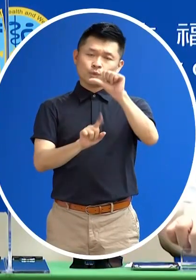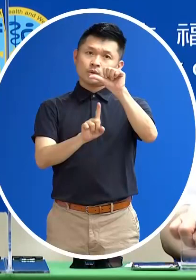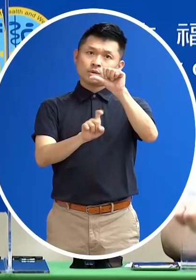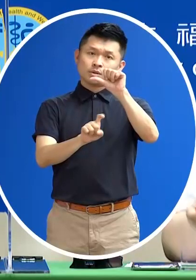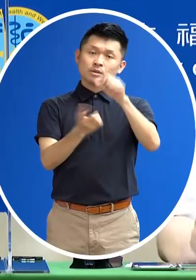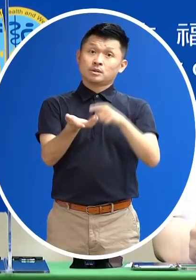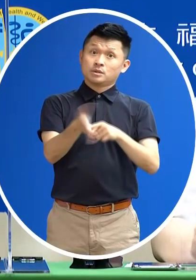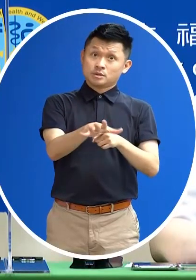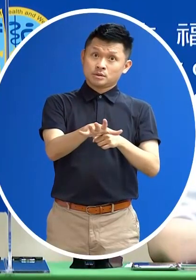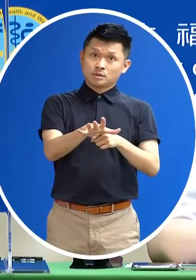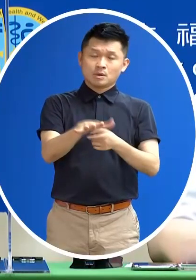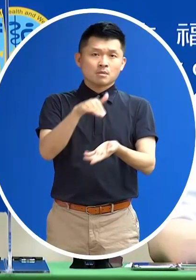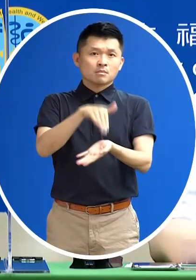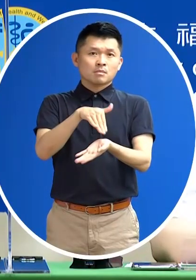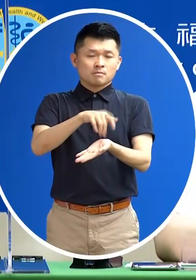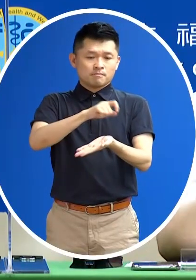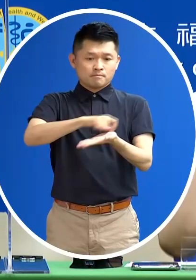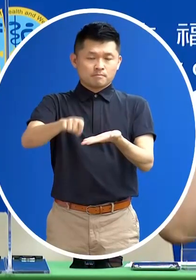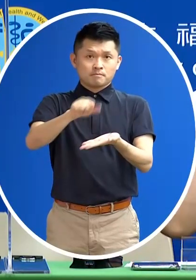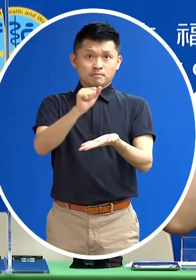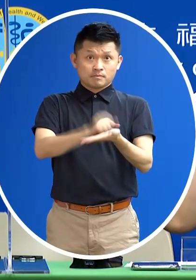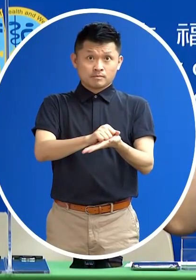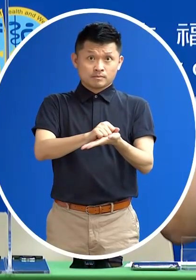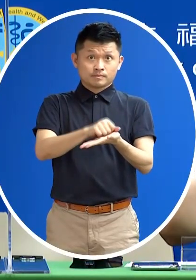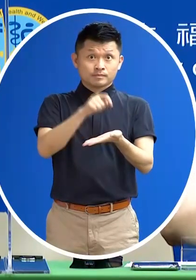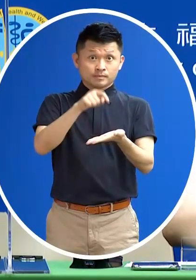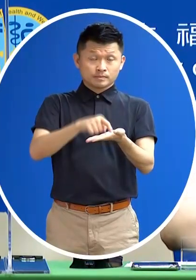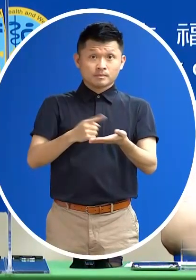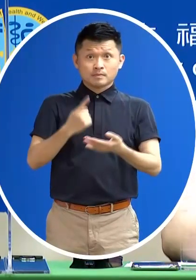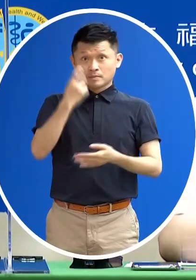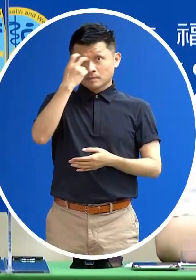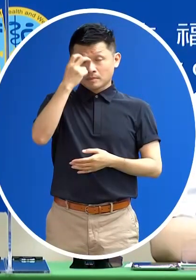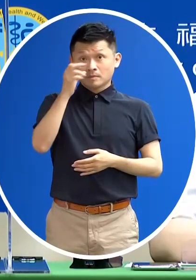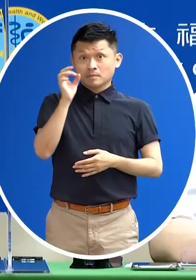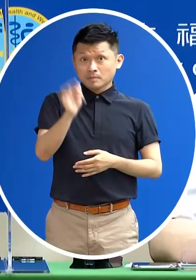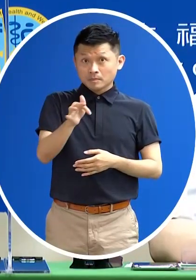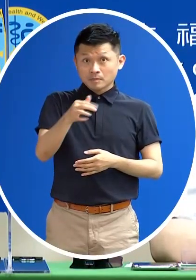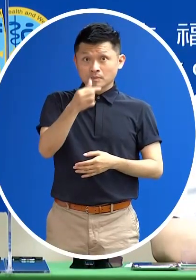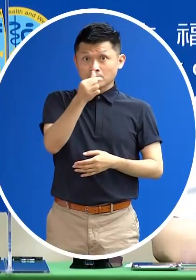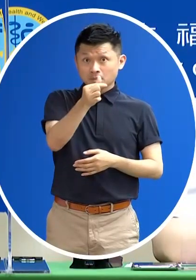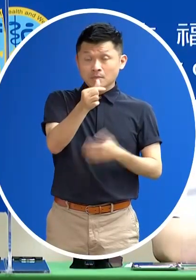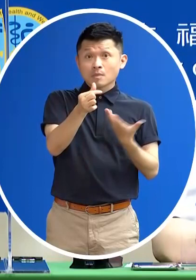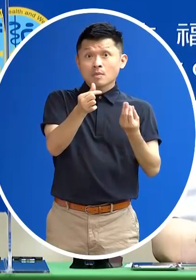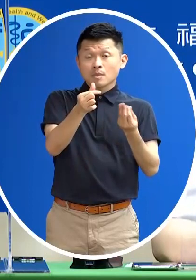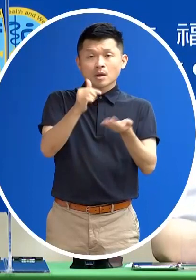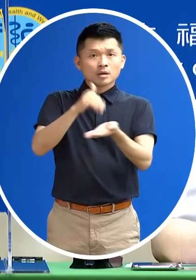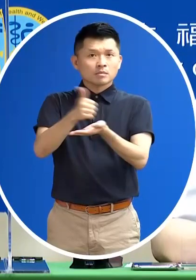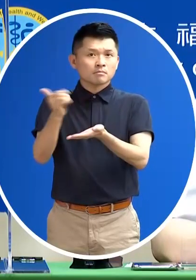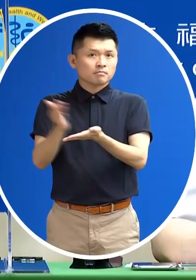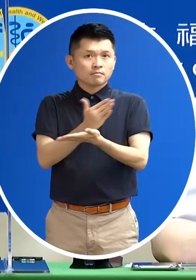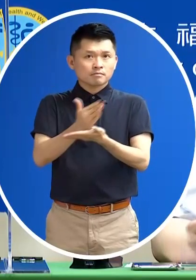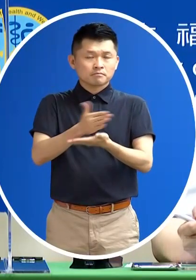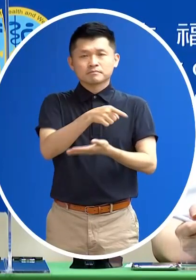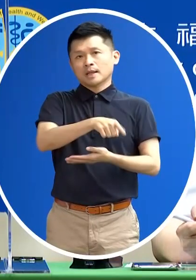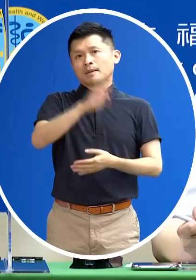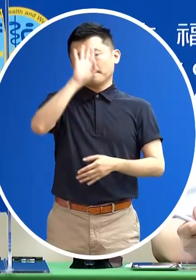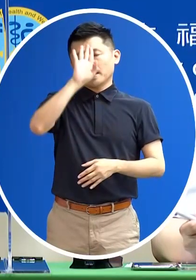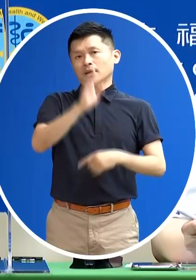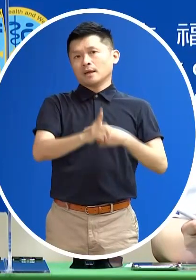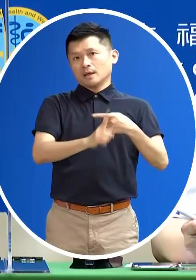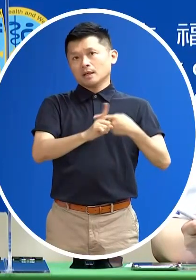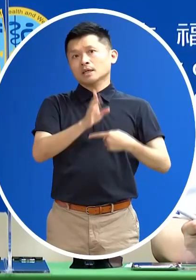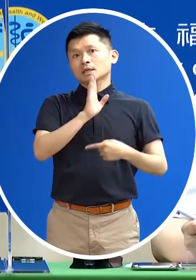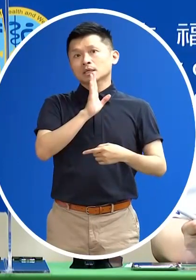及开立诊断书的时候，当时还没有这个快筛阳性就经过医师确认视为确诊这样的一个新